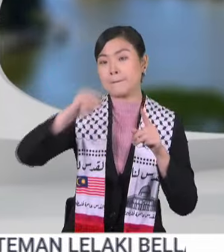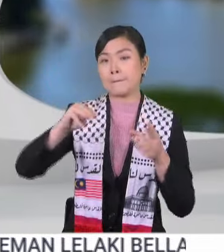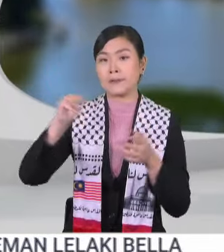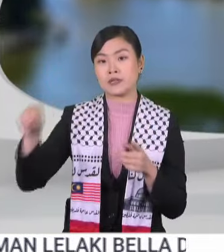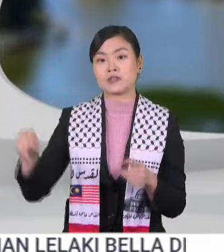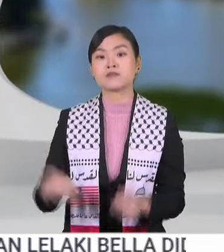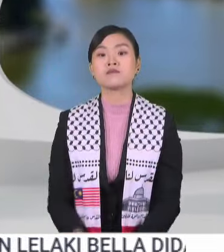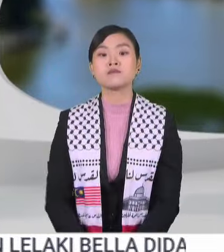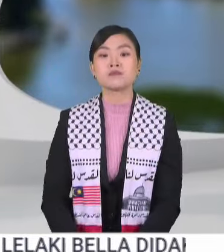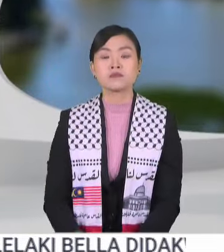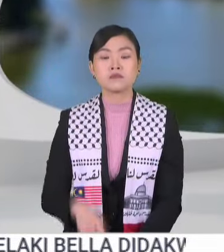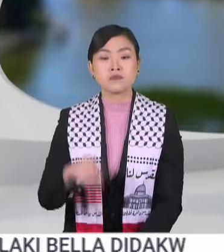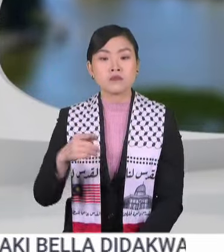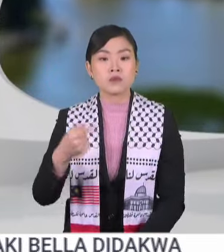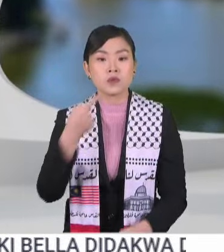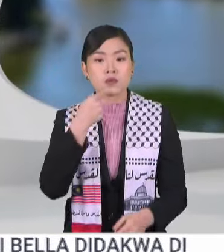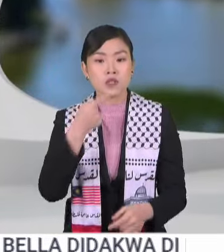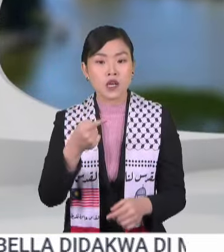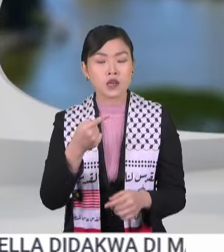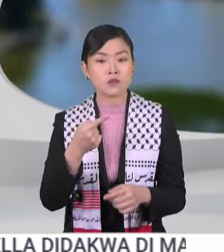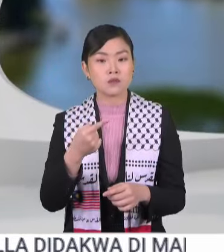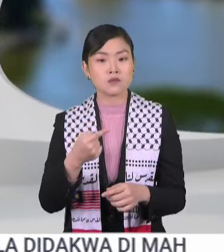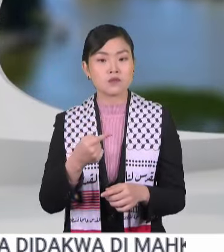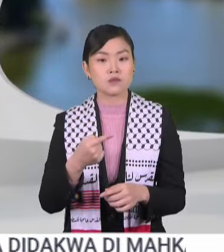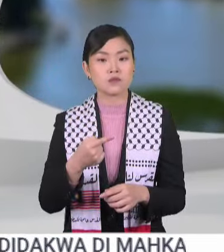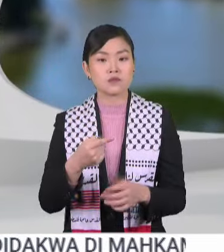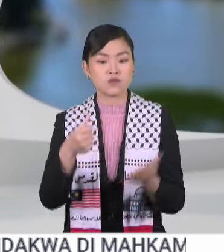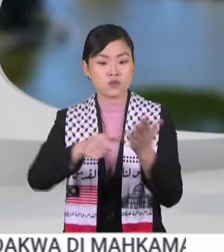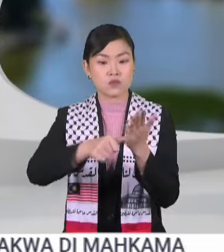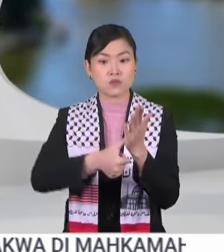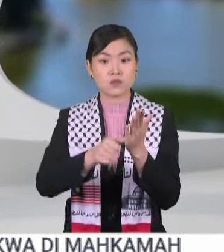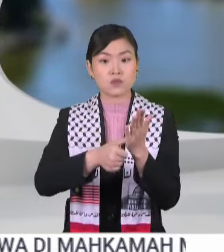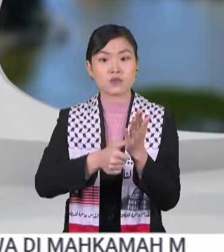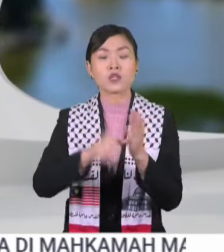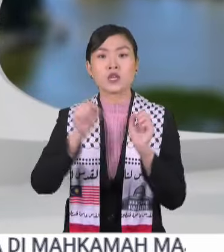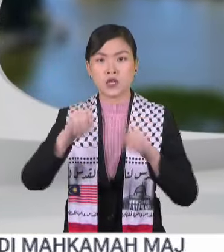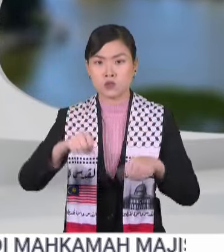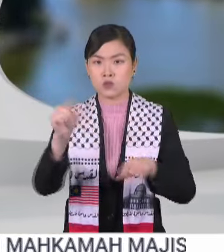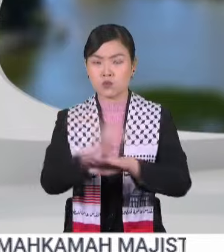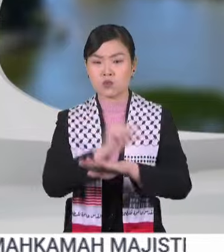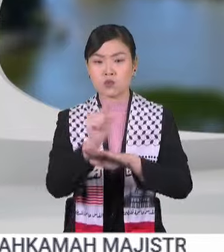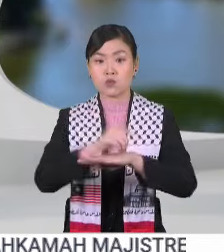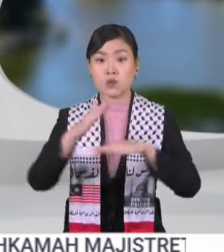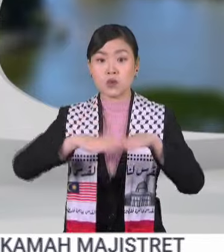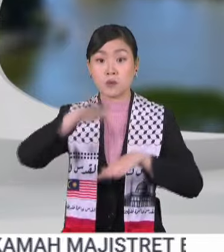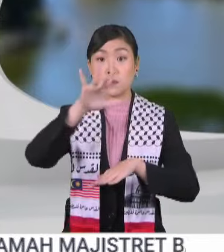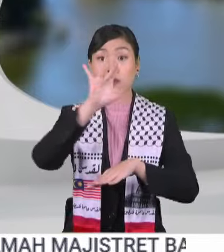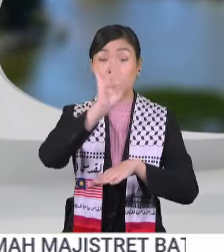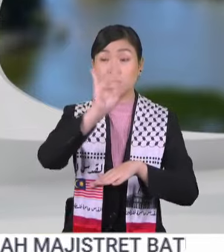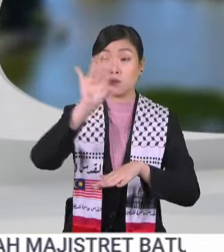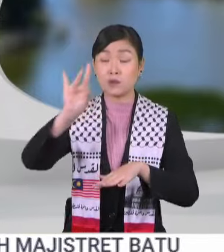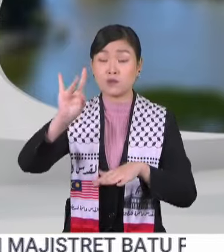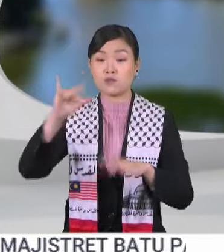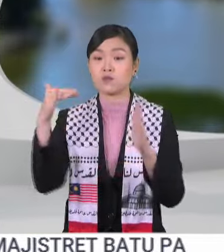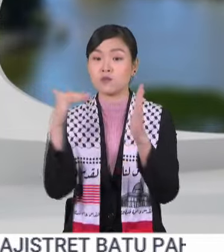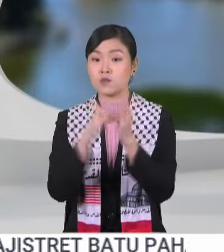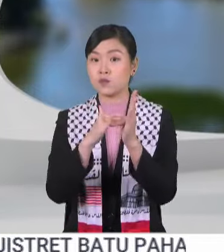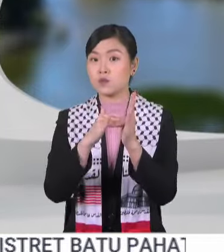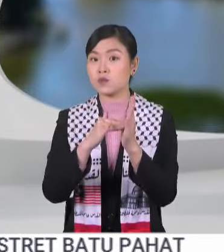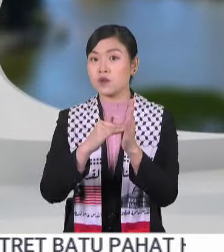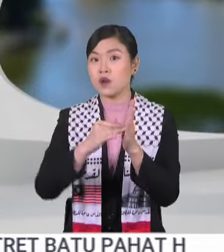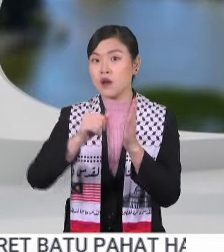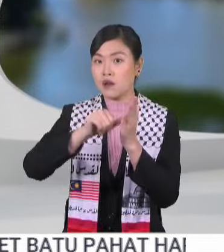pesuruhjaya polis Sarawak Datuk manch Ata berkata dadah tersebut boleh digunakan lebih 84,500